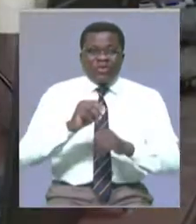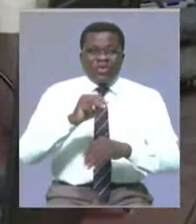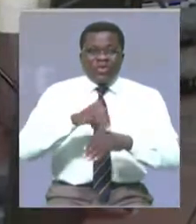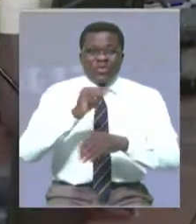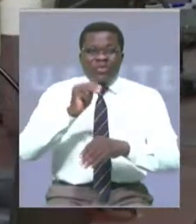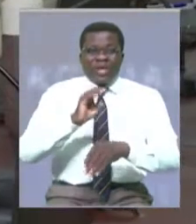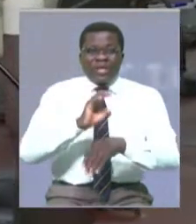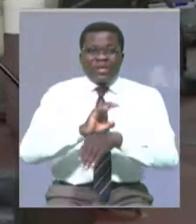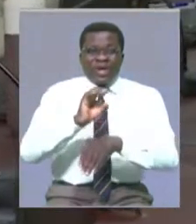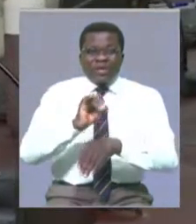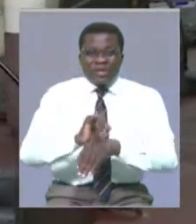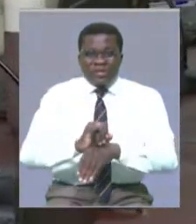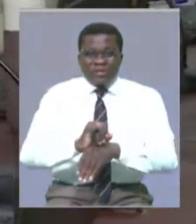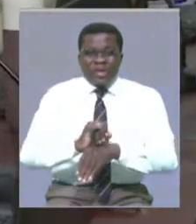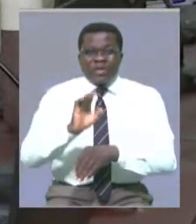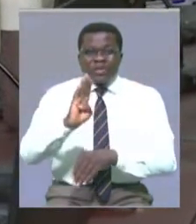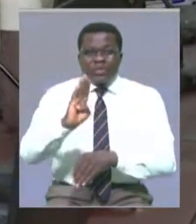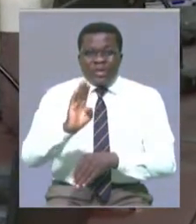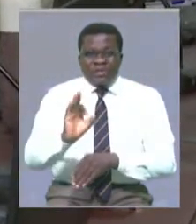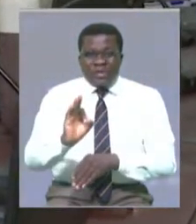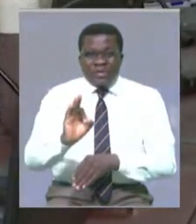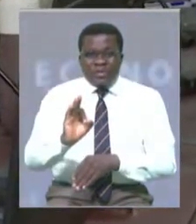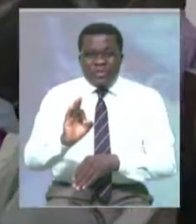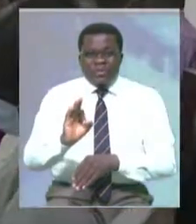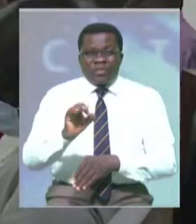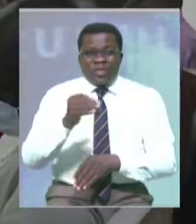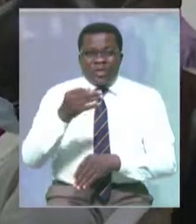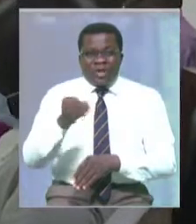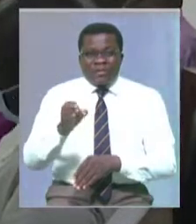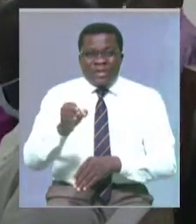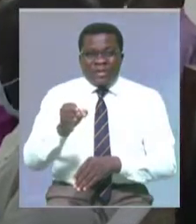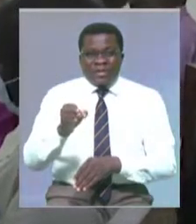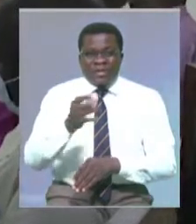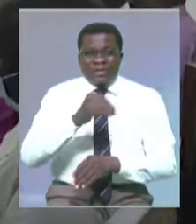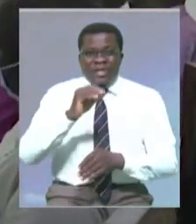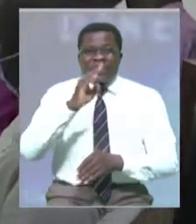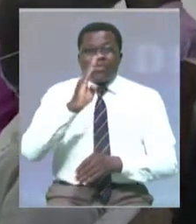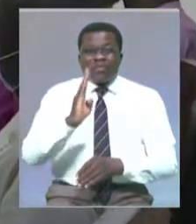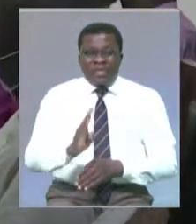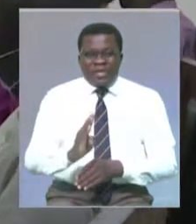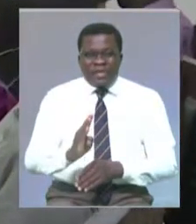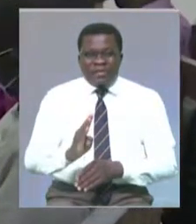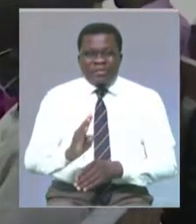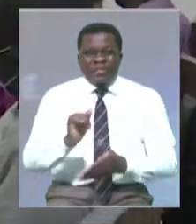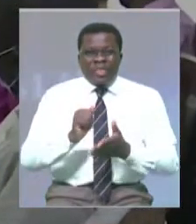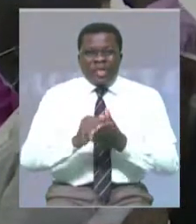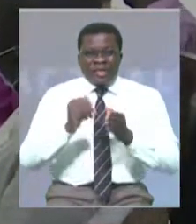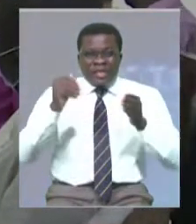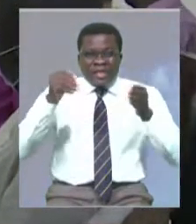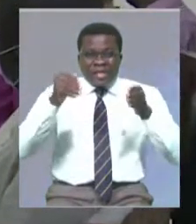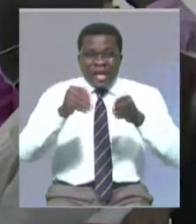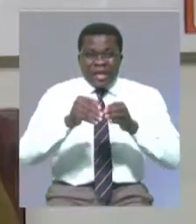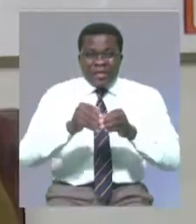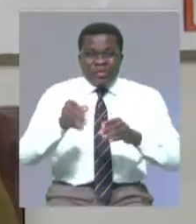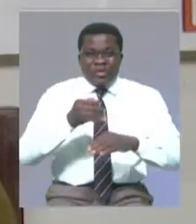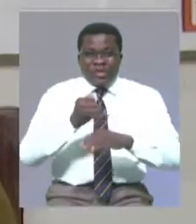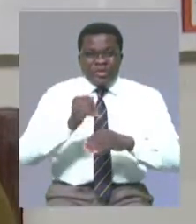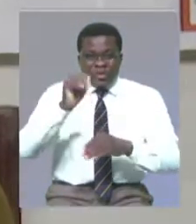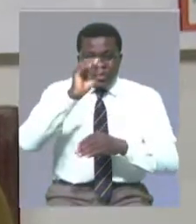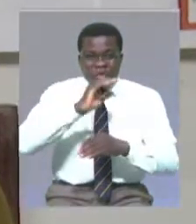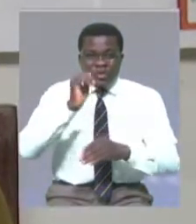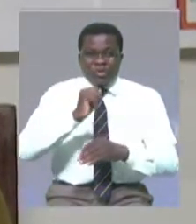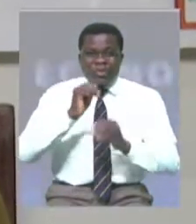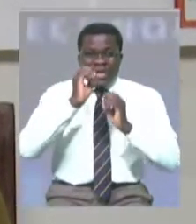la Côte d'Ivoire, du Burkina Faso, de la France et du Bénin. C'est un consortium d'institutions de recherche